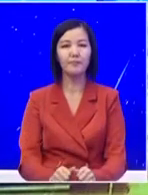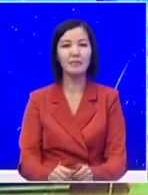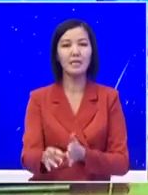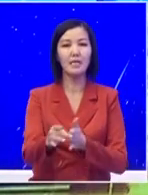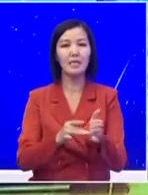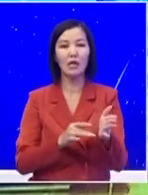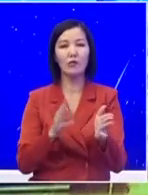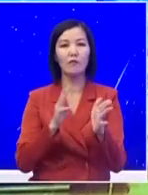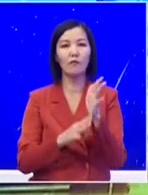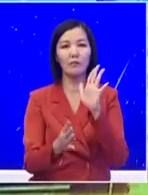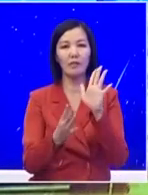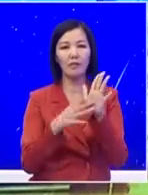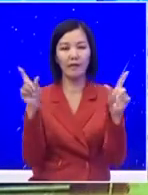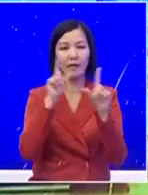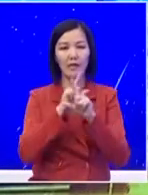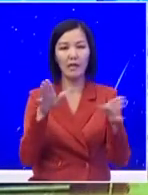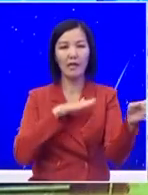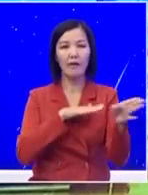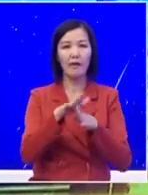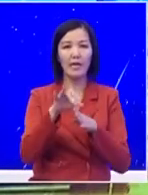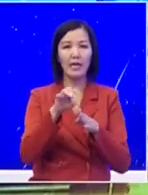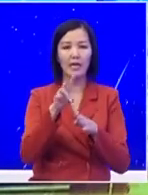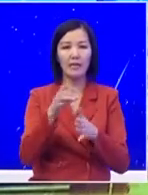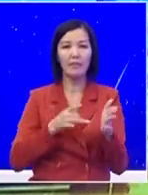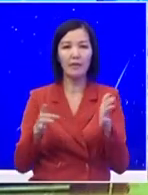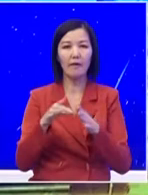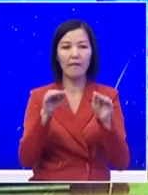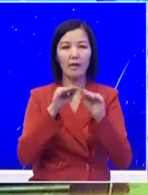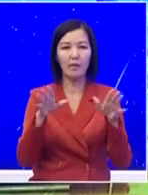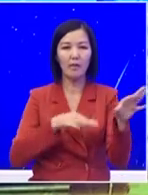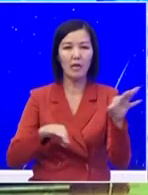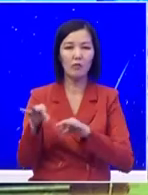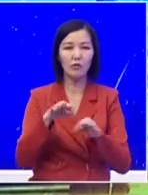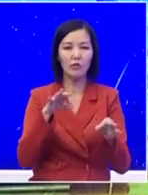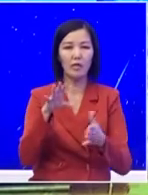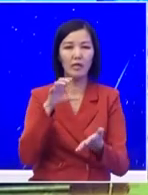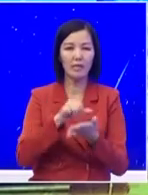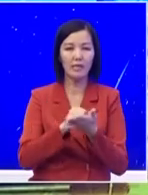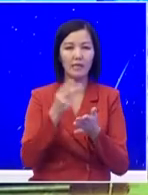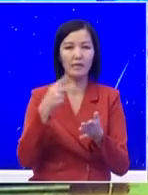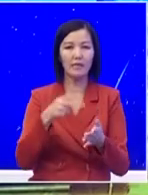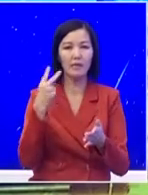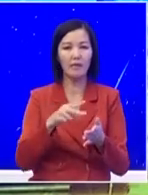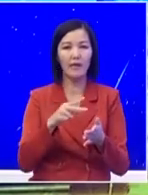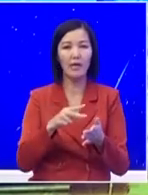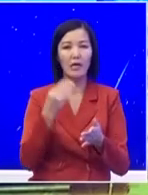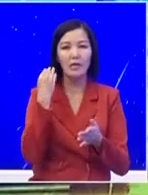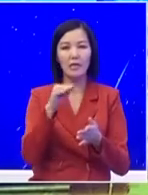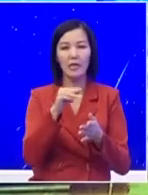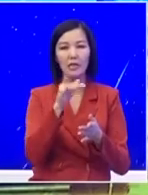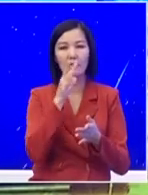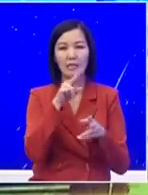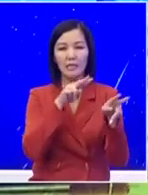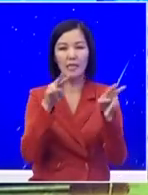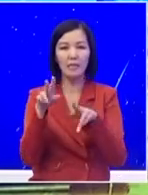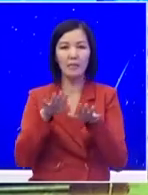Сразу 89 объектов реализуются в Вилийском районе в рамках дорожной карты занятости 2020. За качеством и сроками